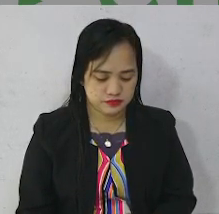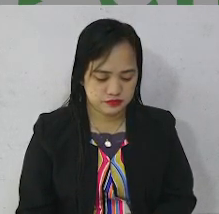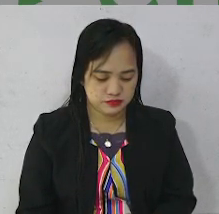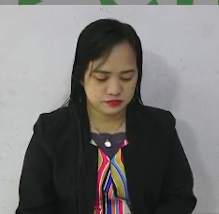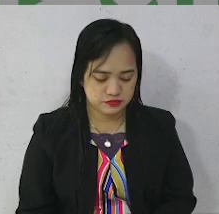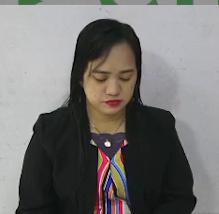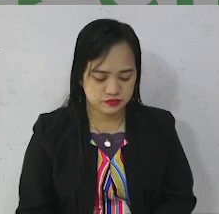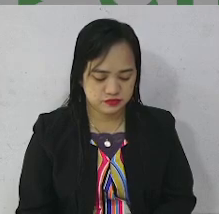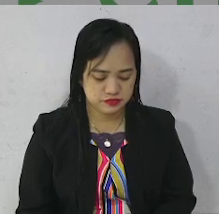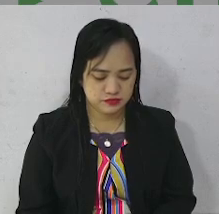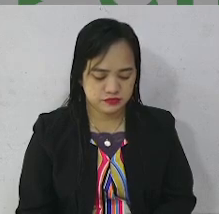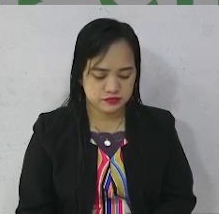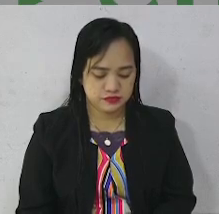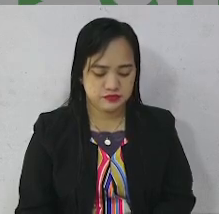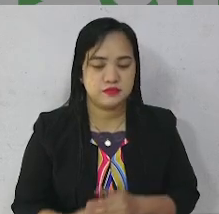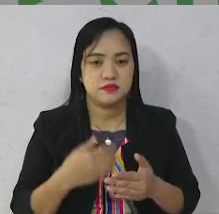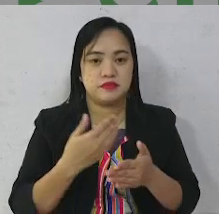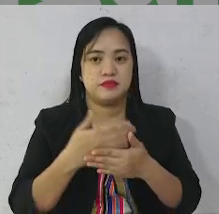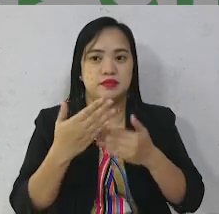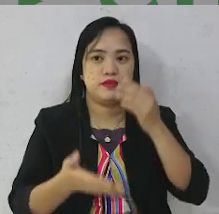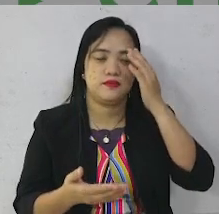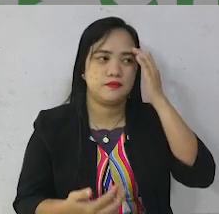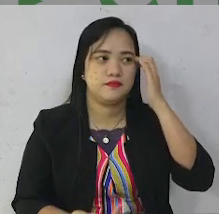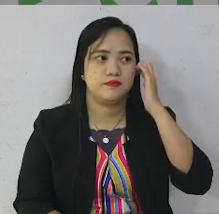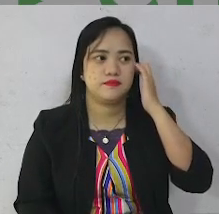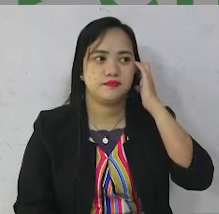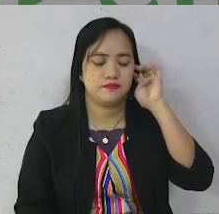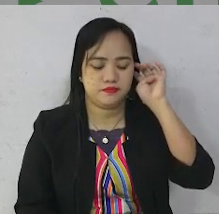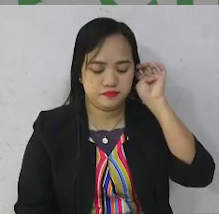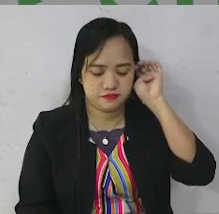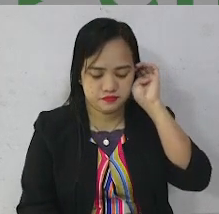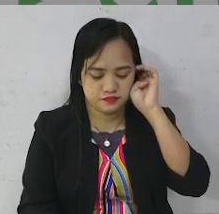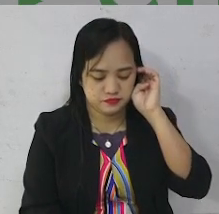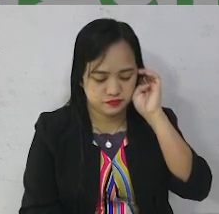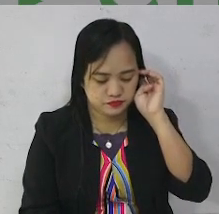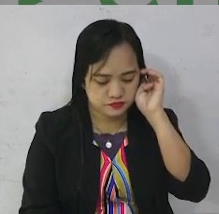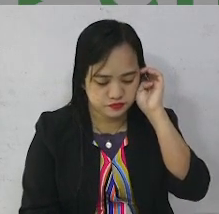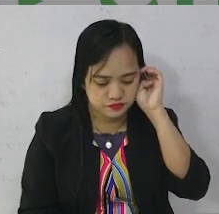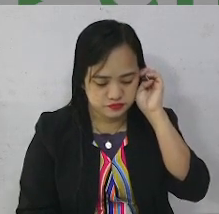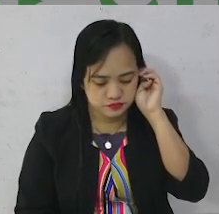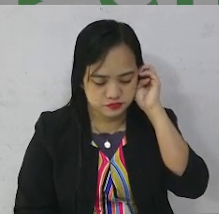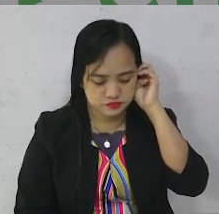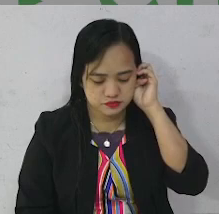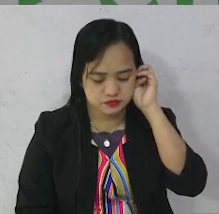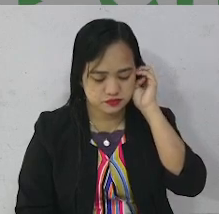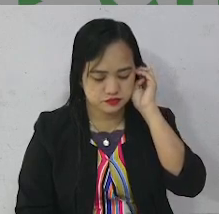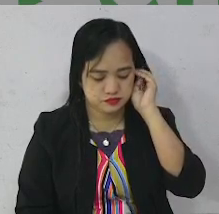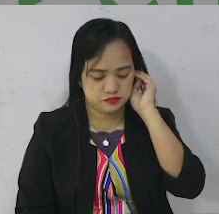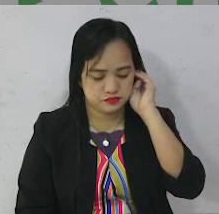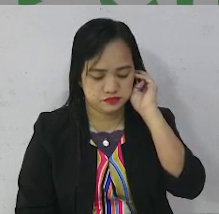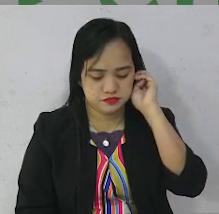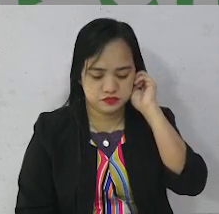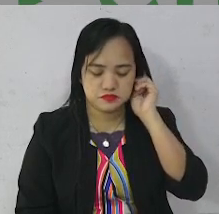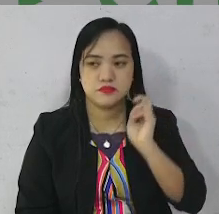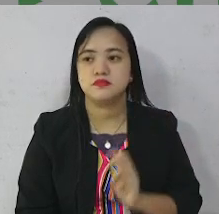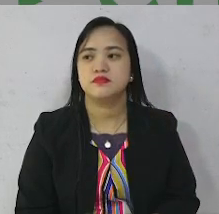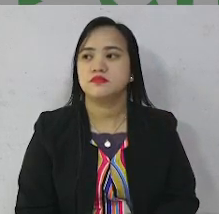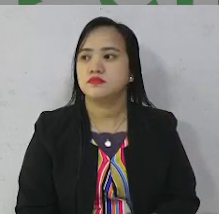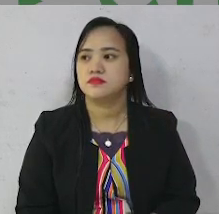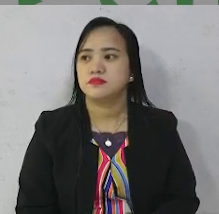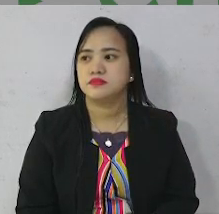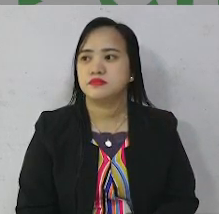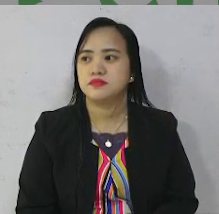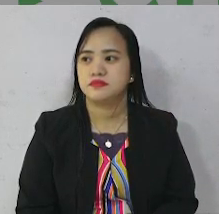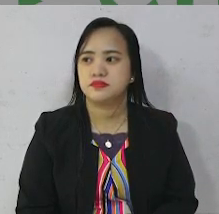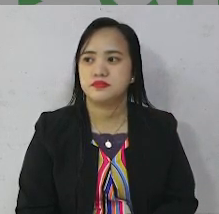oo yan Alright sige po Tuloy po Last na siguro ito ma'am Last na ito Last na itong tatalakayin natin na ito yon